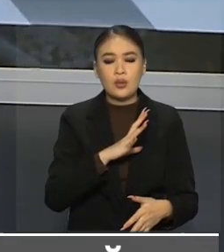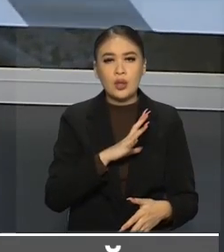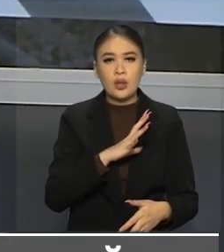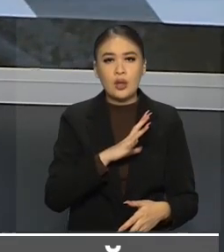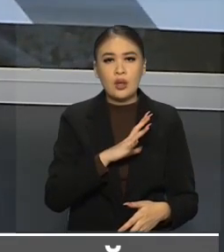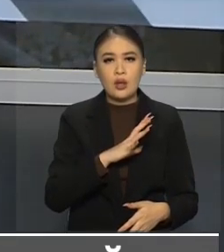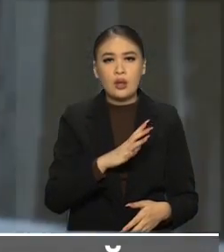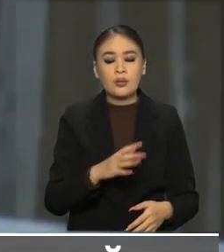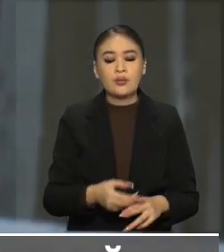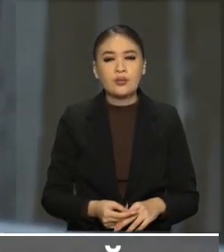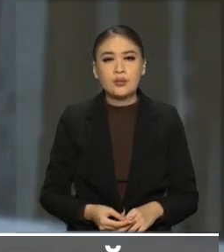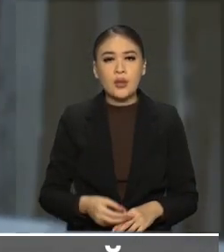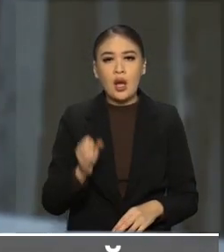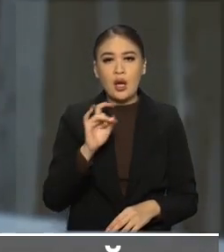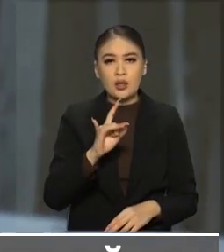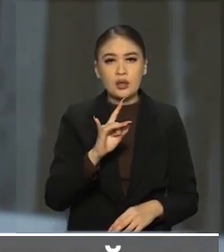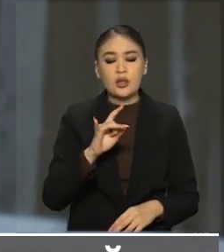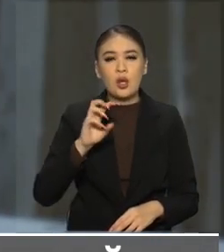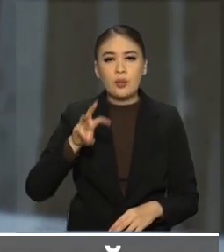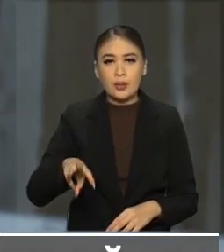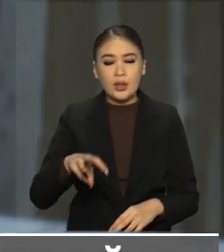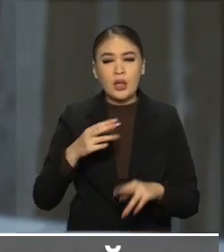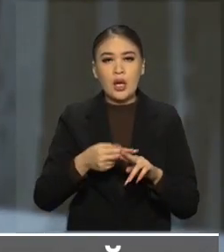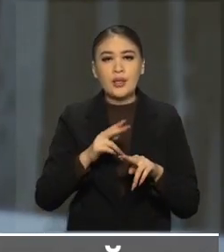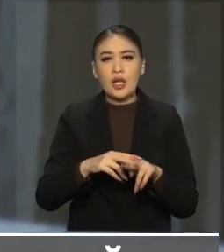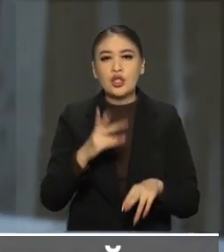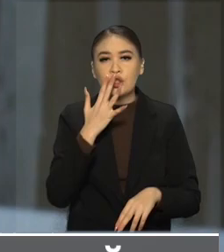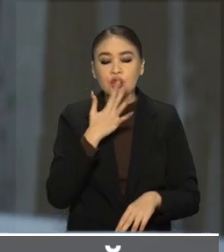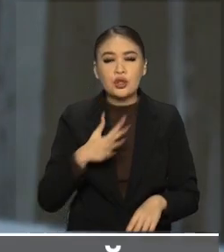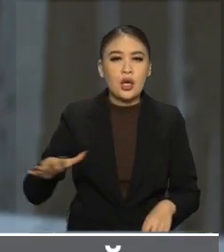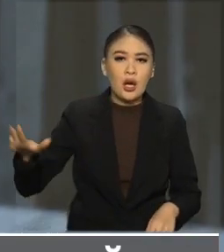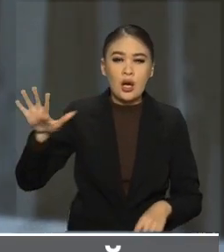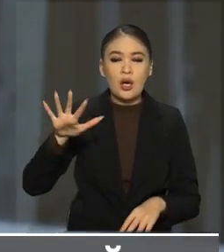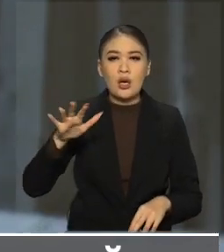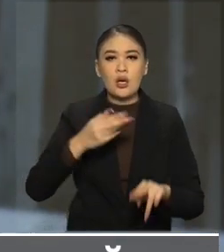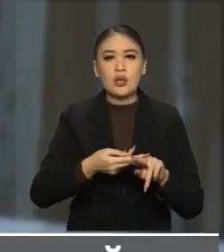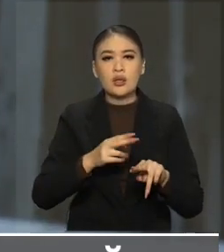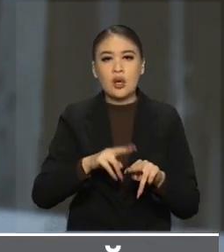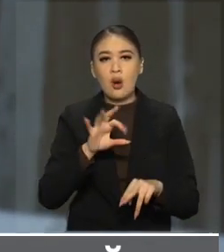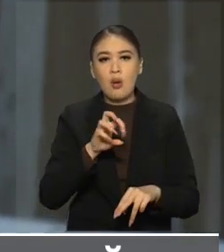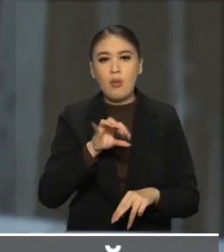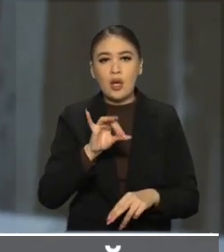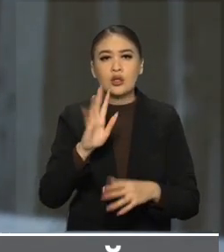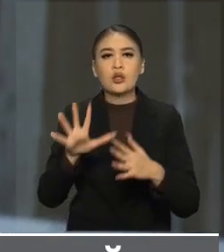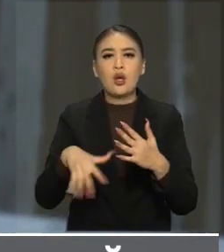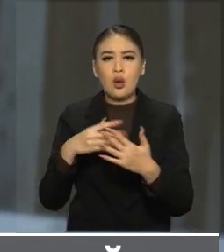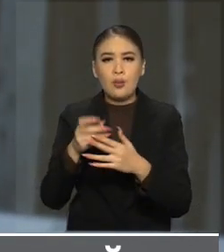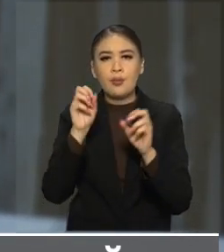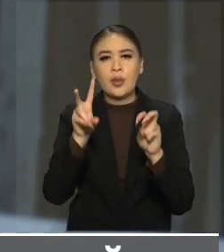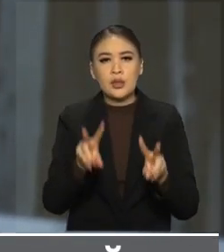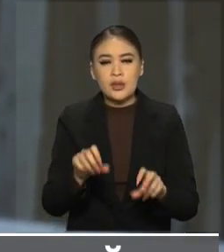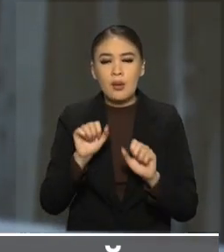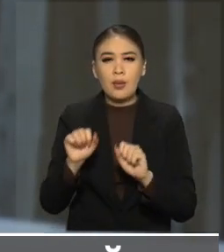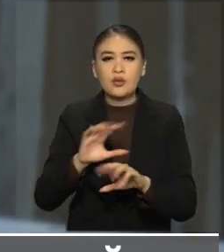өткен ғасырда қалып қойған. Яғни ArcelorMittal шетелдегі компанияларына әжептеуір қаржы құяды, жаңа қауіпсіздік болсын,